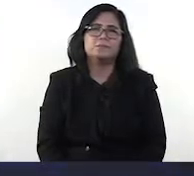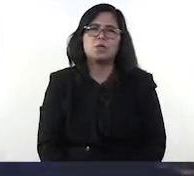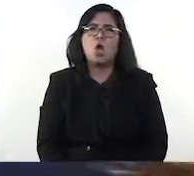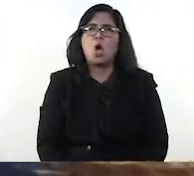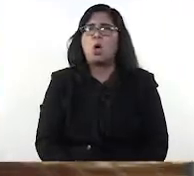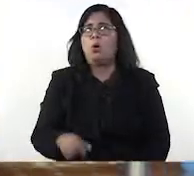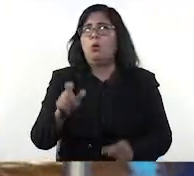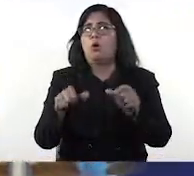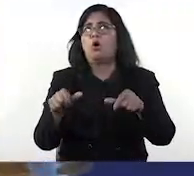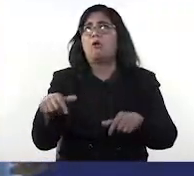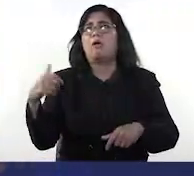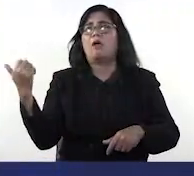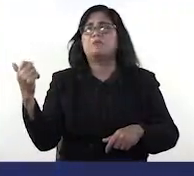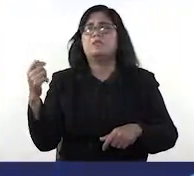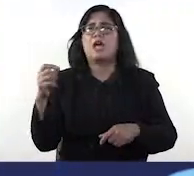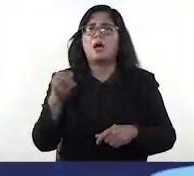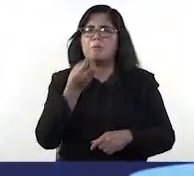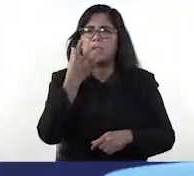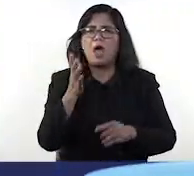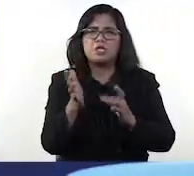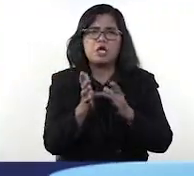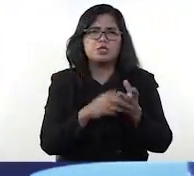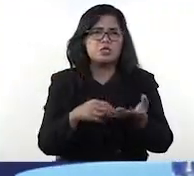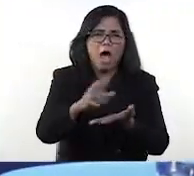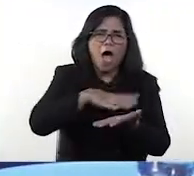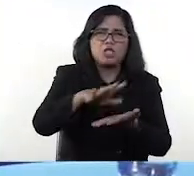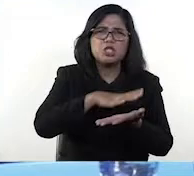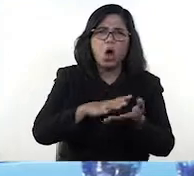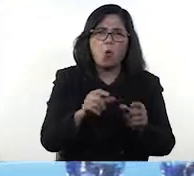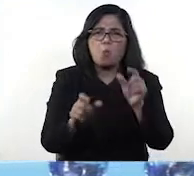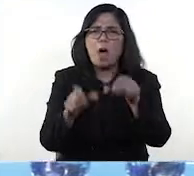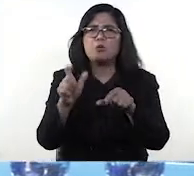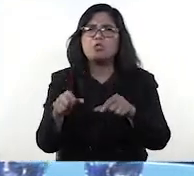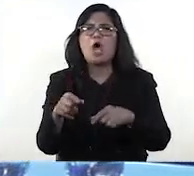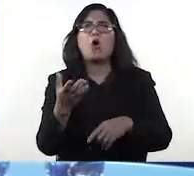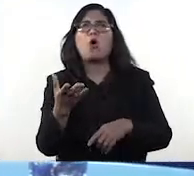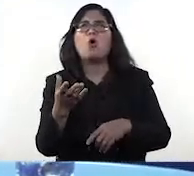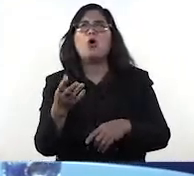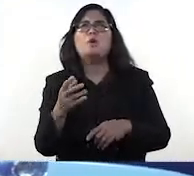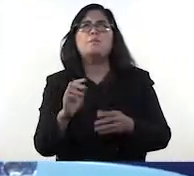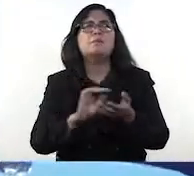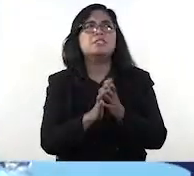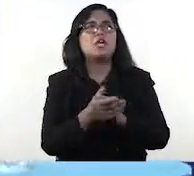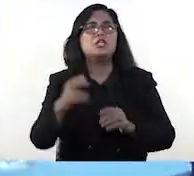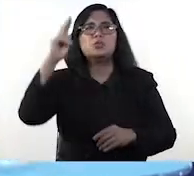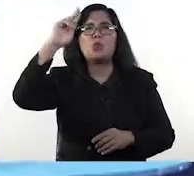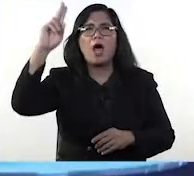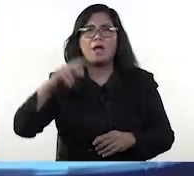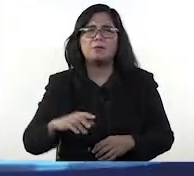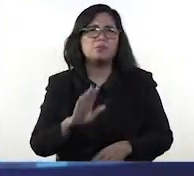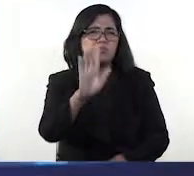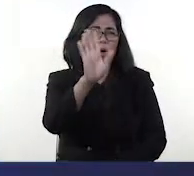Hai orang boleh bilang Yesus pengacau lah orang boleh bilang di Asus manusia kok dituhankan nama